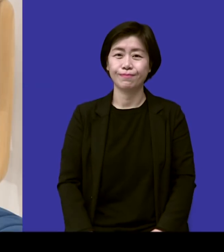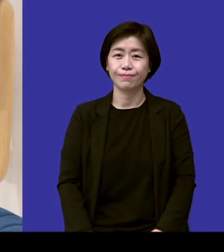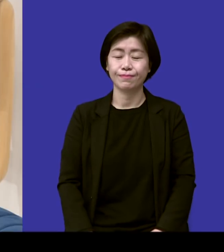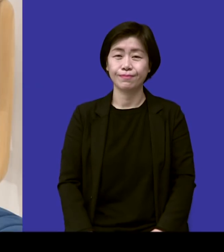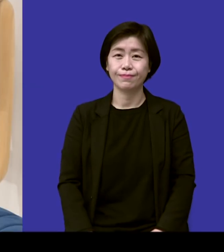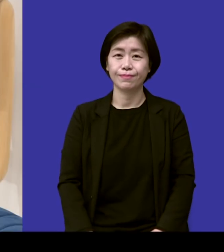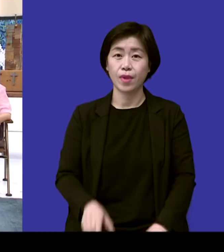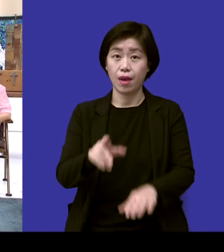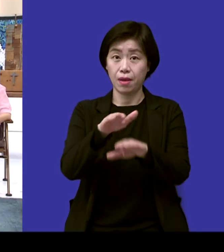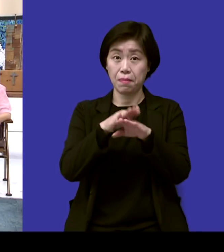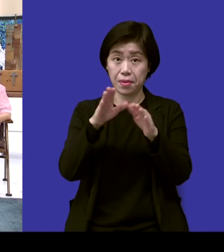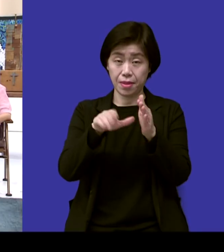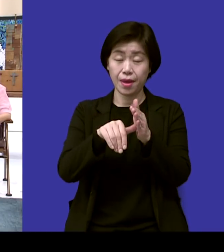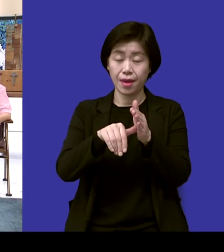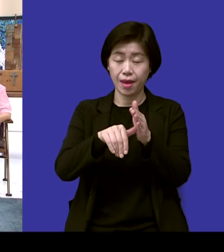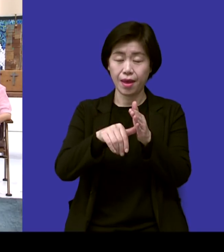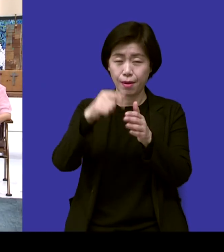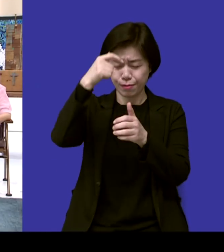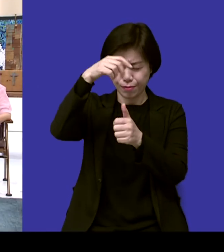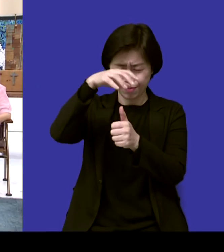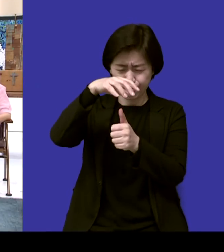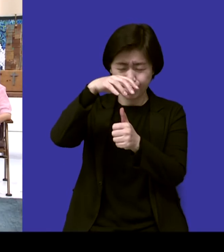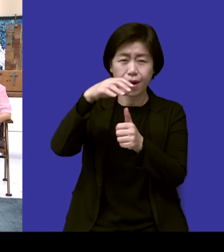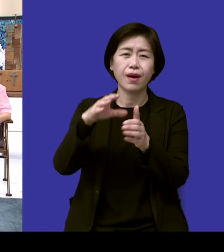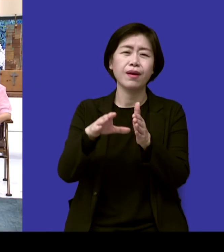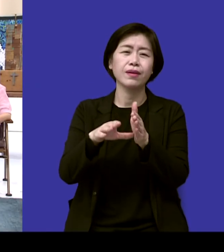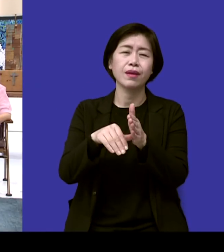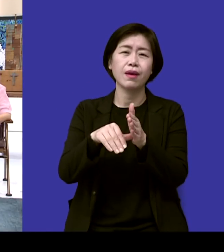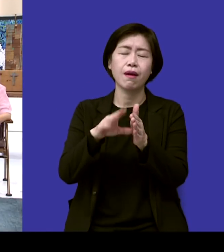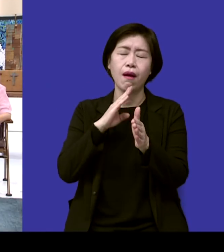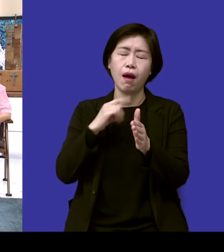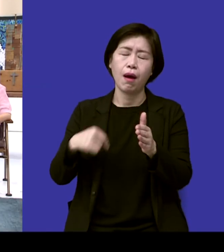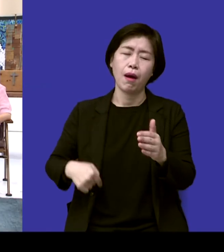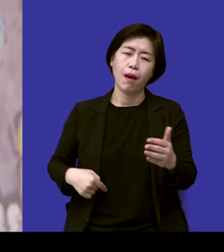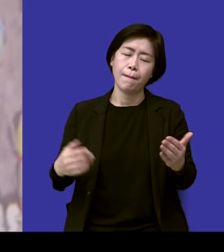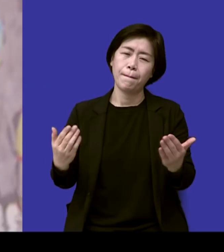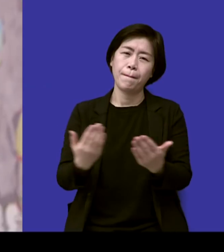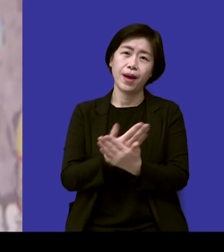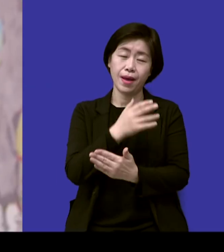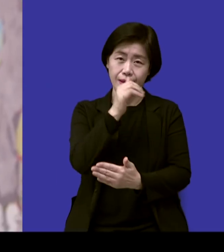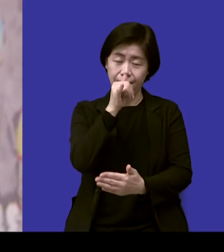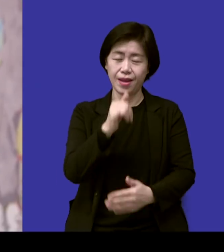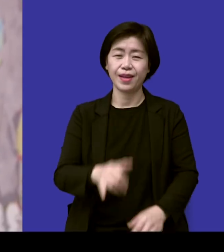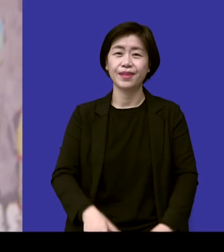기도를 받잖아요. 예. 와, 진짜 너무 회개가 오더라고요. 진짜